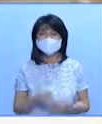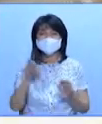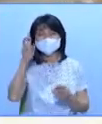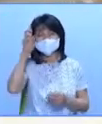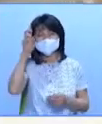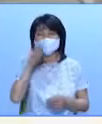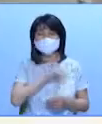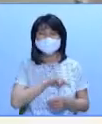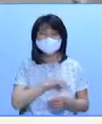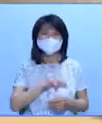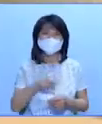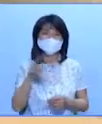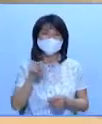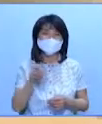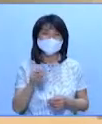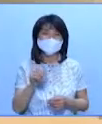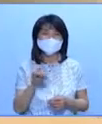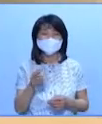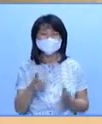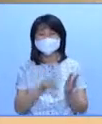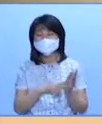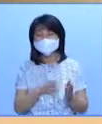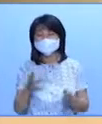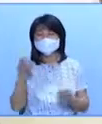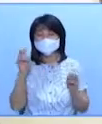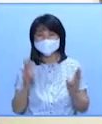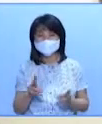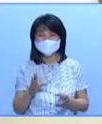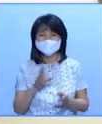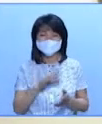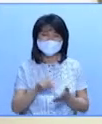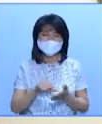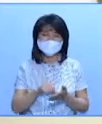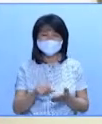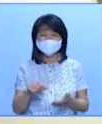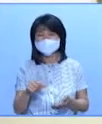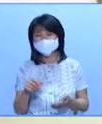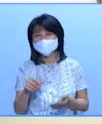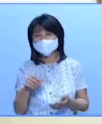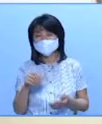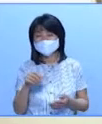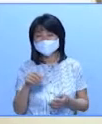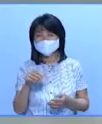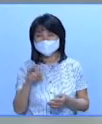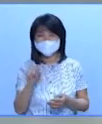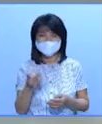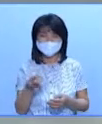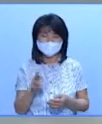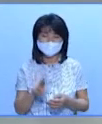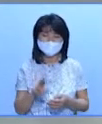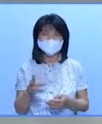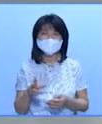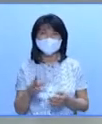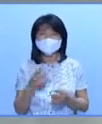істері жөніндегі департамент ұжымының 7 қызметкері акцияға қатысты. Басқа ұйымдарға үлгі ретінде департамент мамандары көмекке зәру